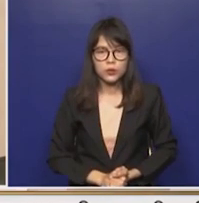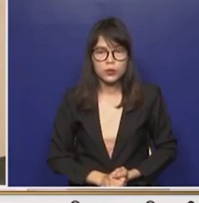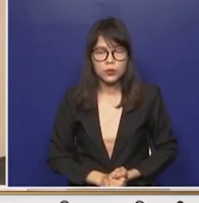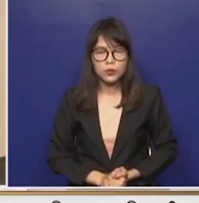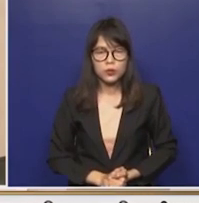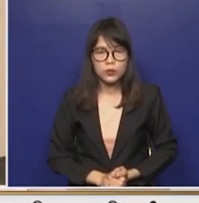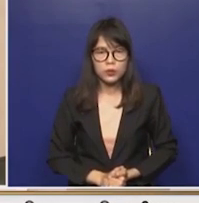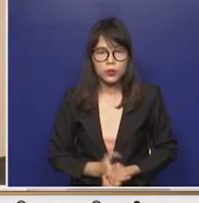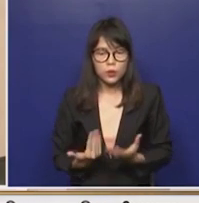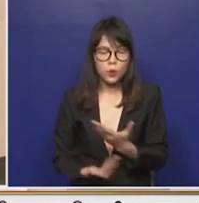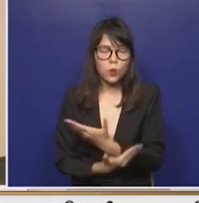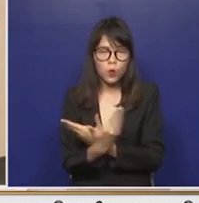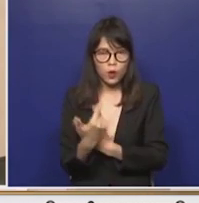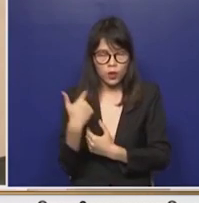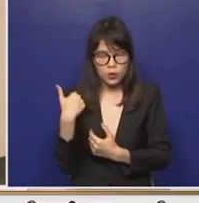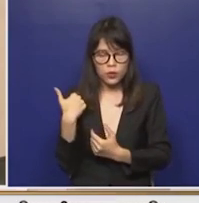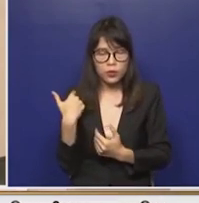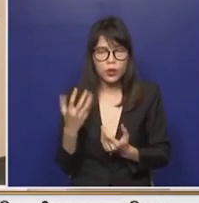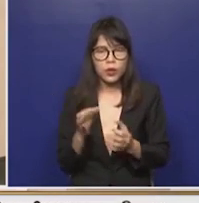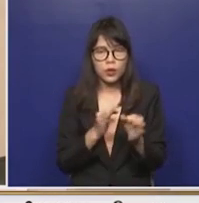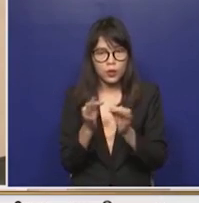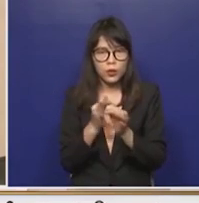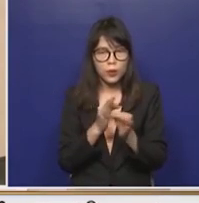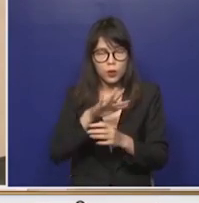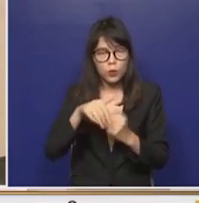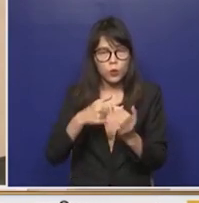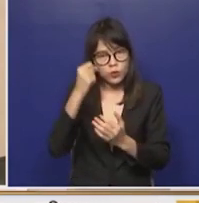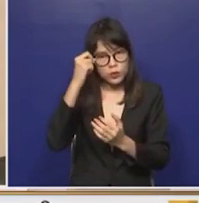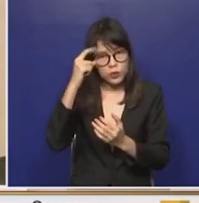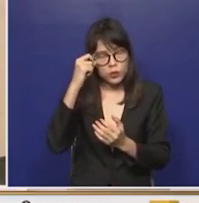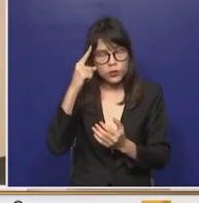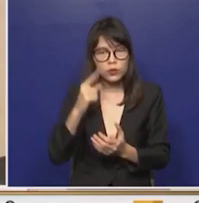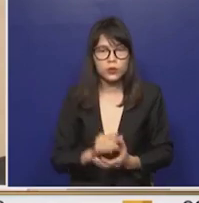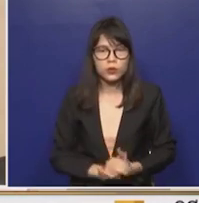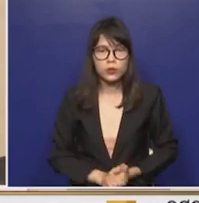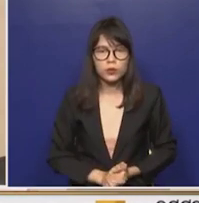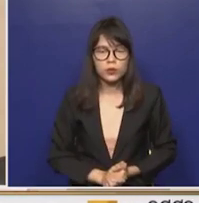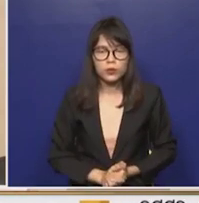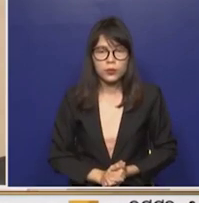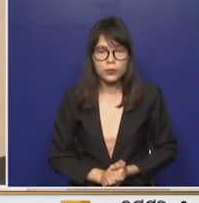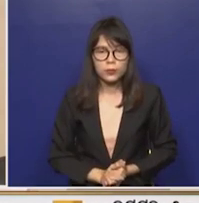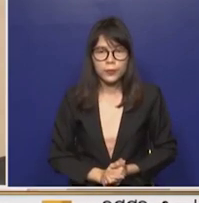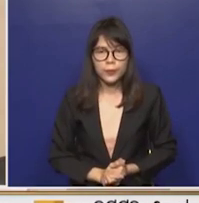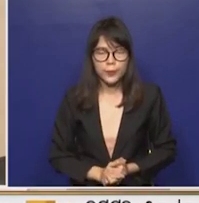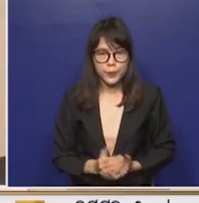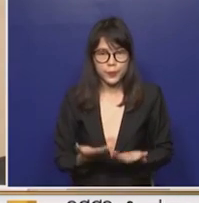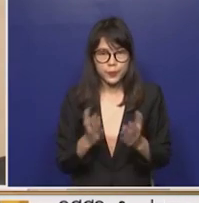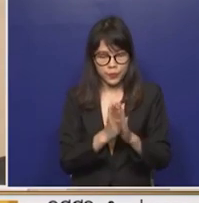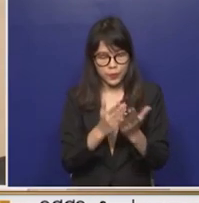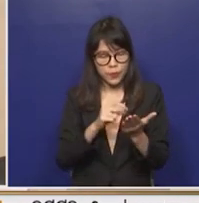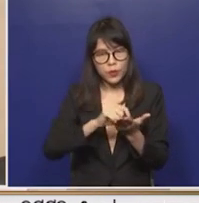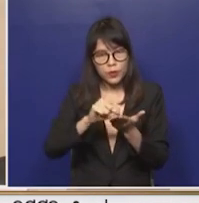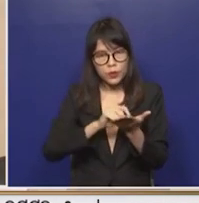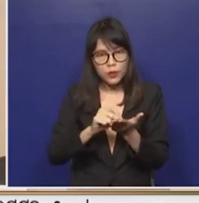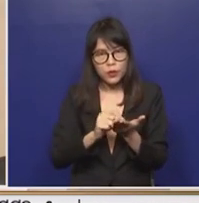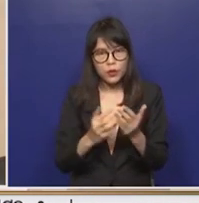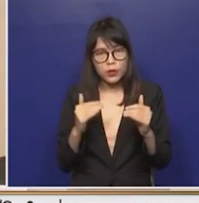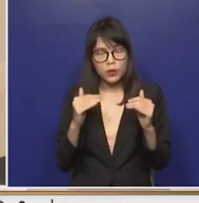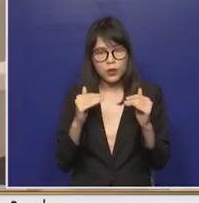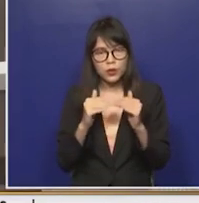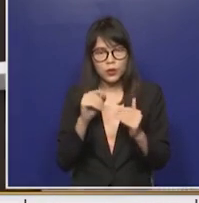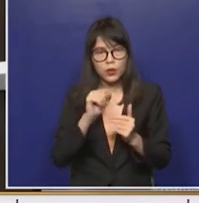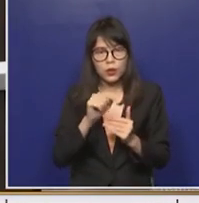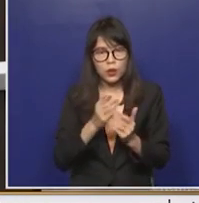าสให้เราได้เข้าใจร่วมกันว่ายัตตินี้มาไงส่วนยัตติของท่านไปบูรณ์นั้นฝ่ายกฎหมายก็มีความเห็นเป็นสองฝ่าย